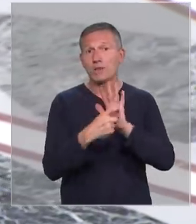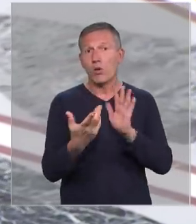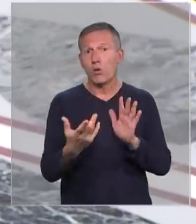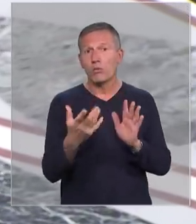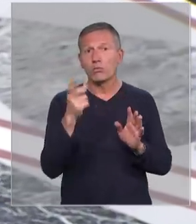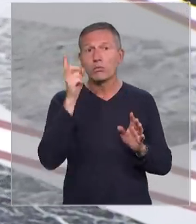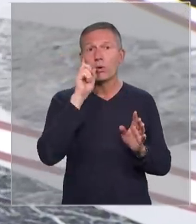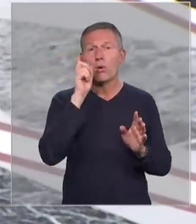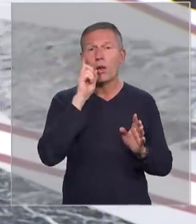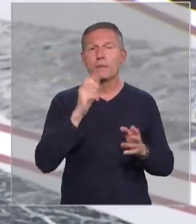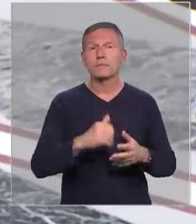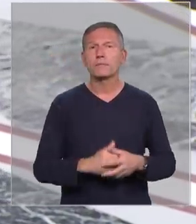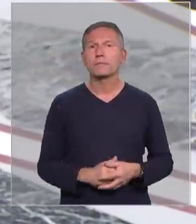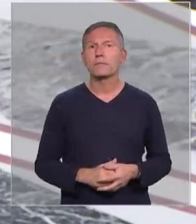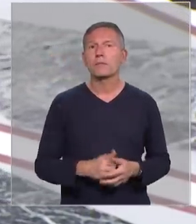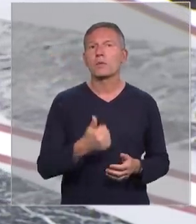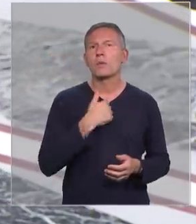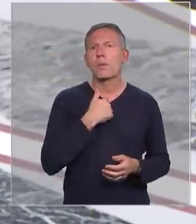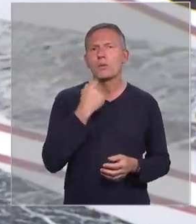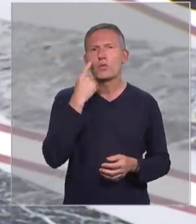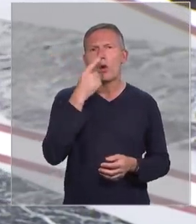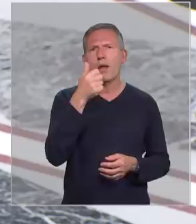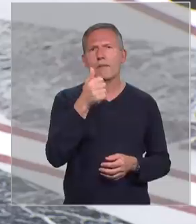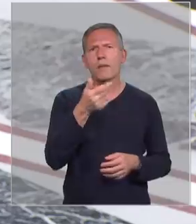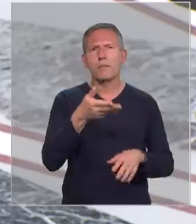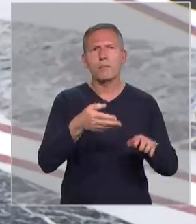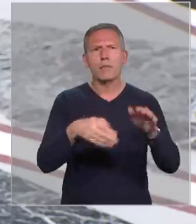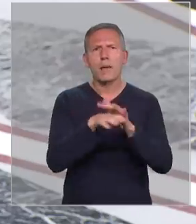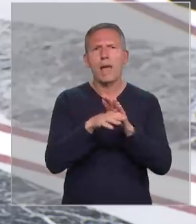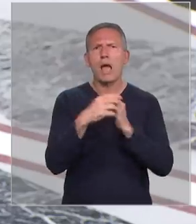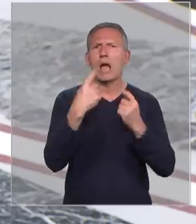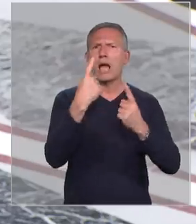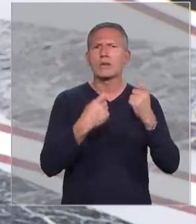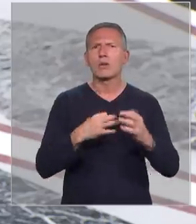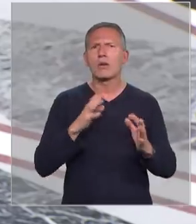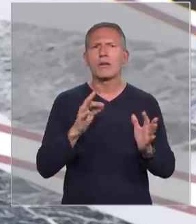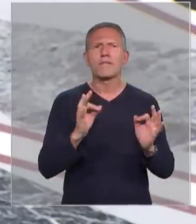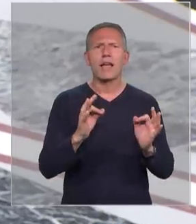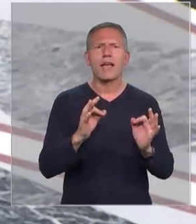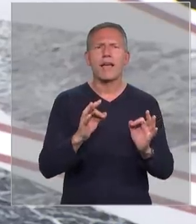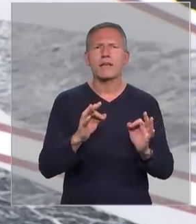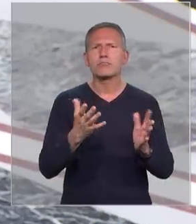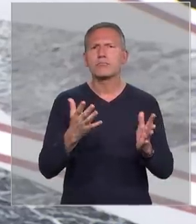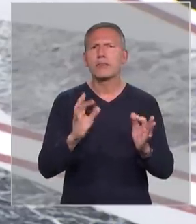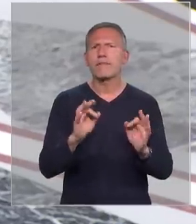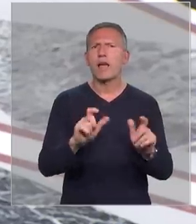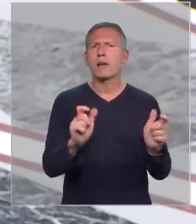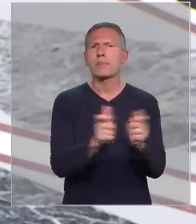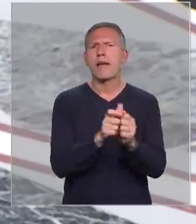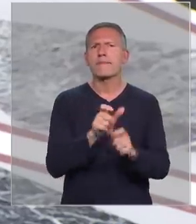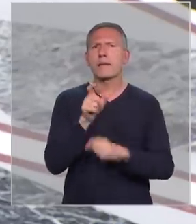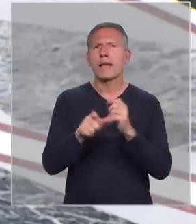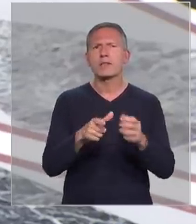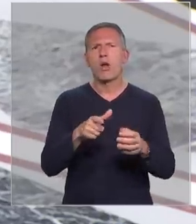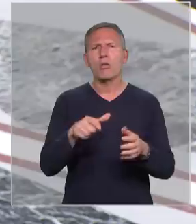puisque je crois que vous étiez parti pour m'interroger sur les interpellations des personnes qui ont